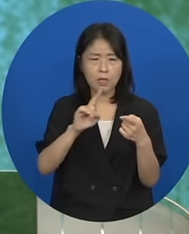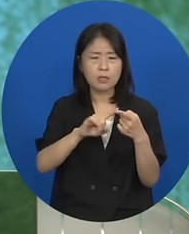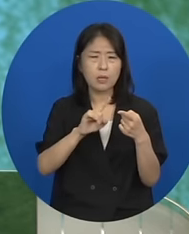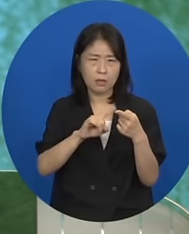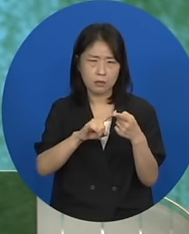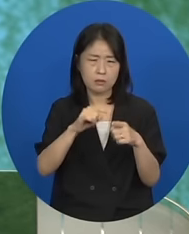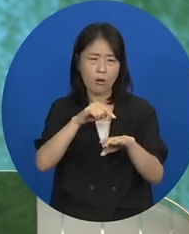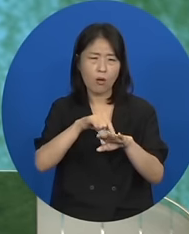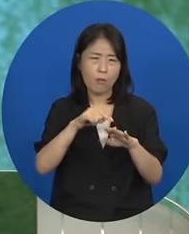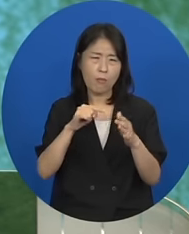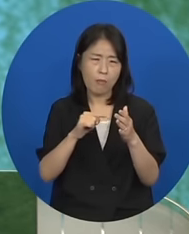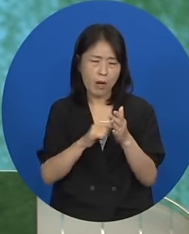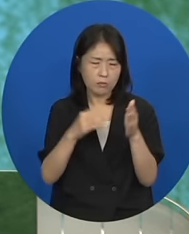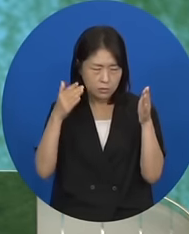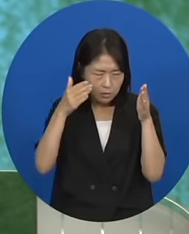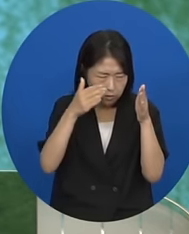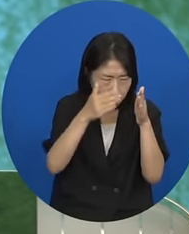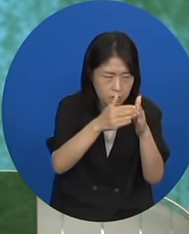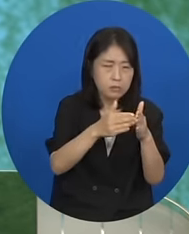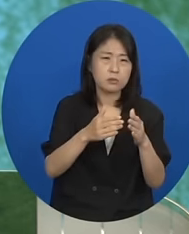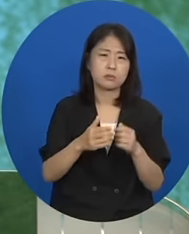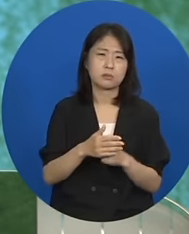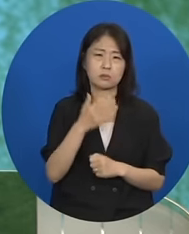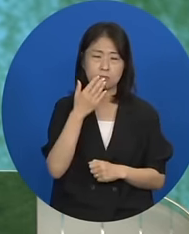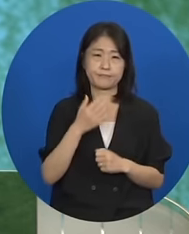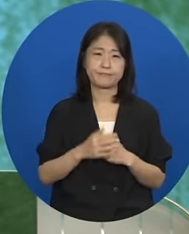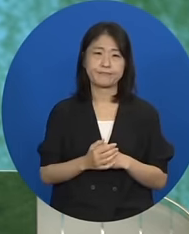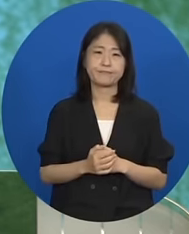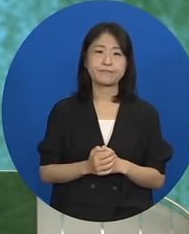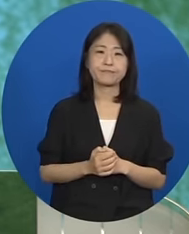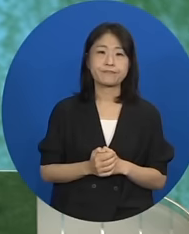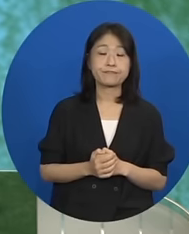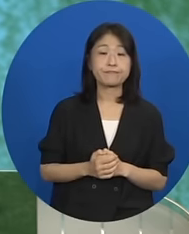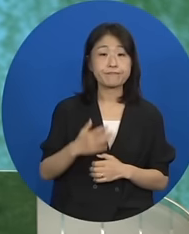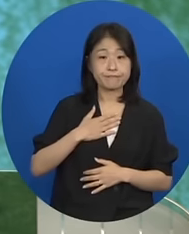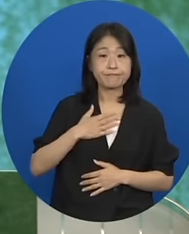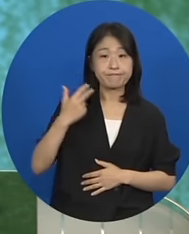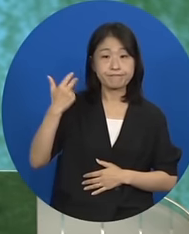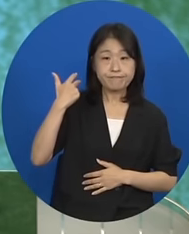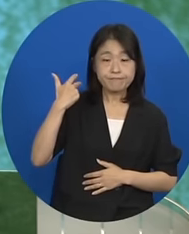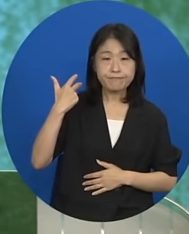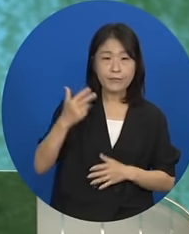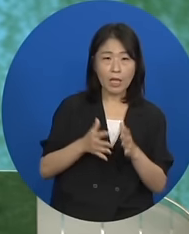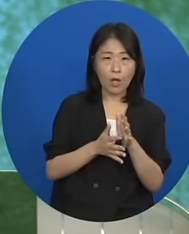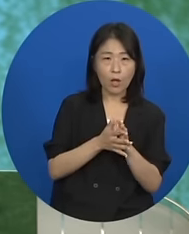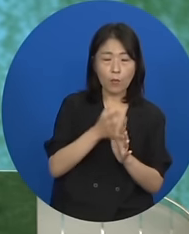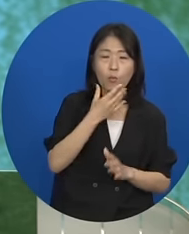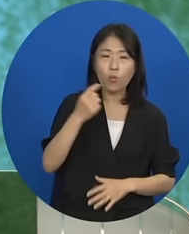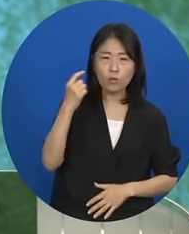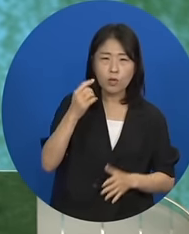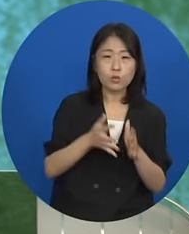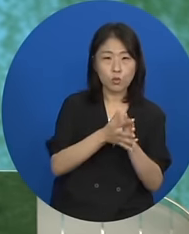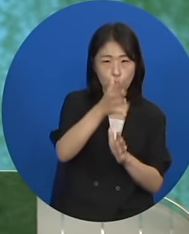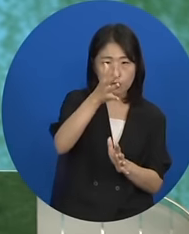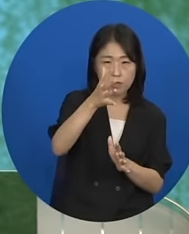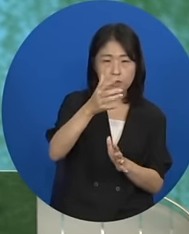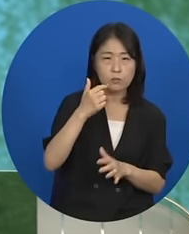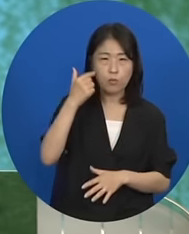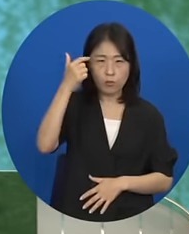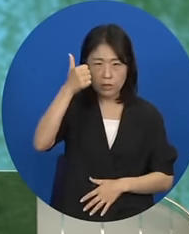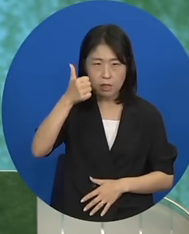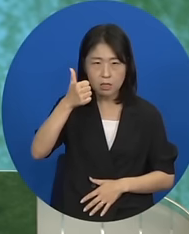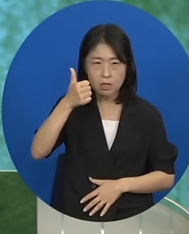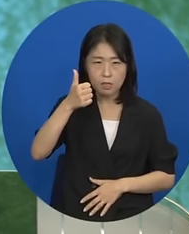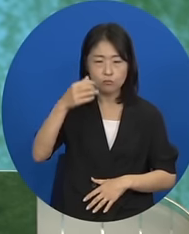말씀하고 계시잖아요 지난주에 복음과 도시라고 하는 목회자 네트워크 아 모임의 이사